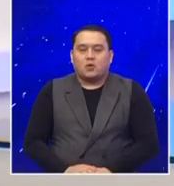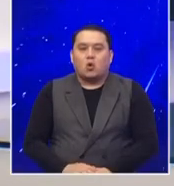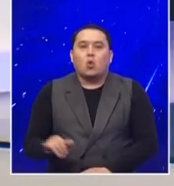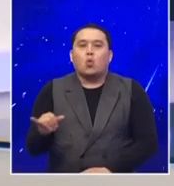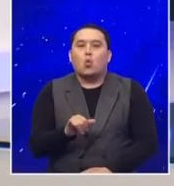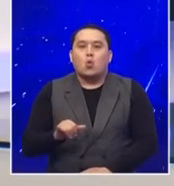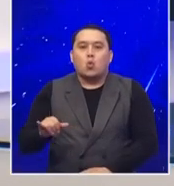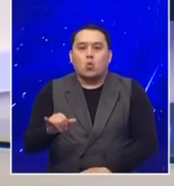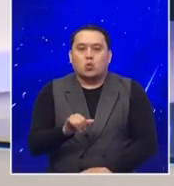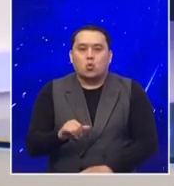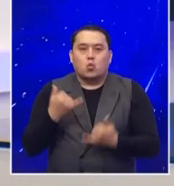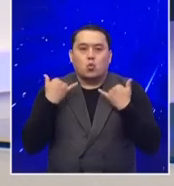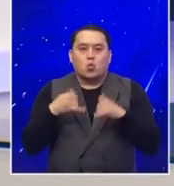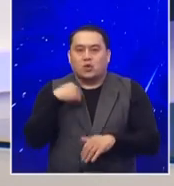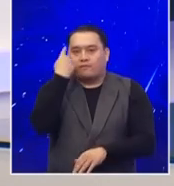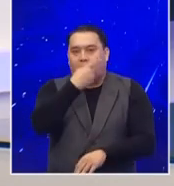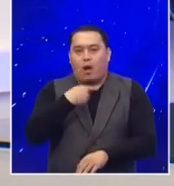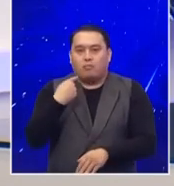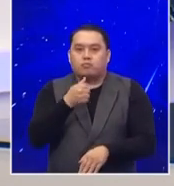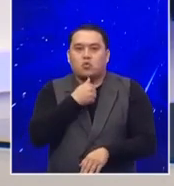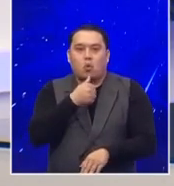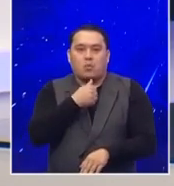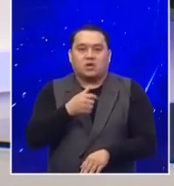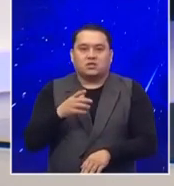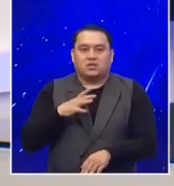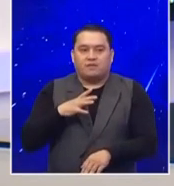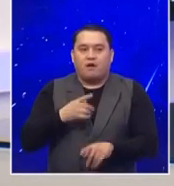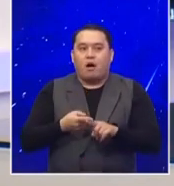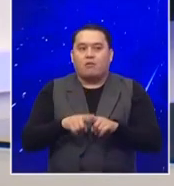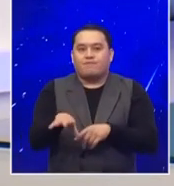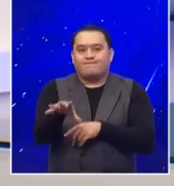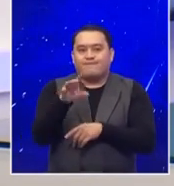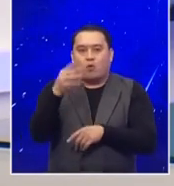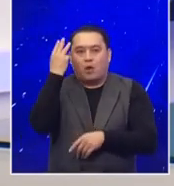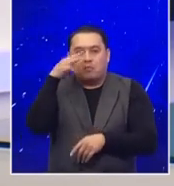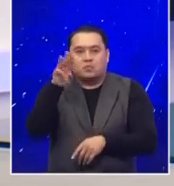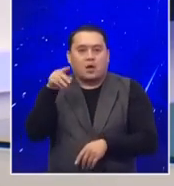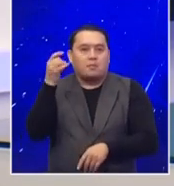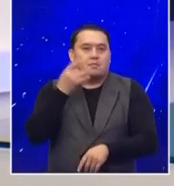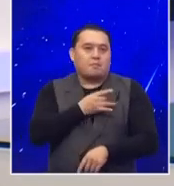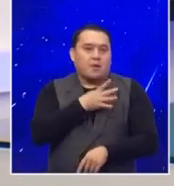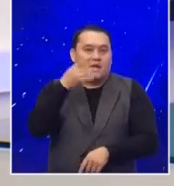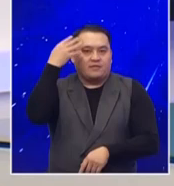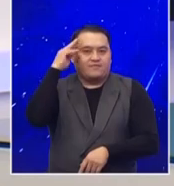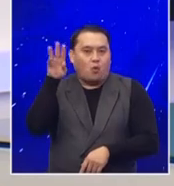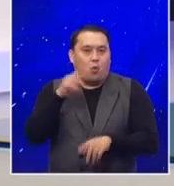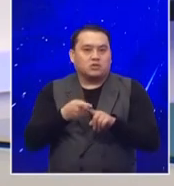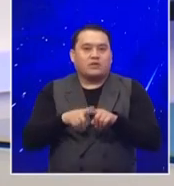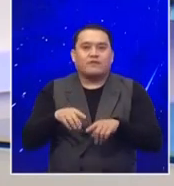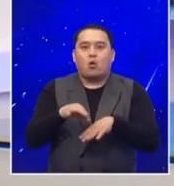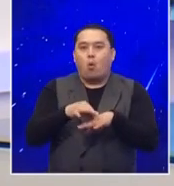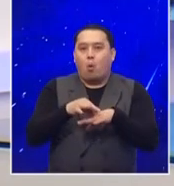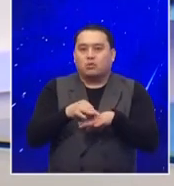Житель Уральска с удивительной внешностью пробует себя в фэшн-индустрии. Белые волосы, ресницы, прозрачная